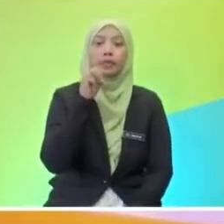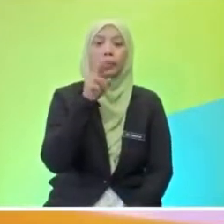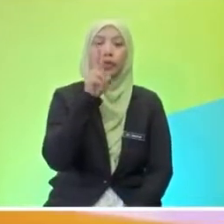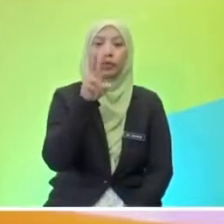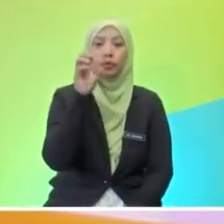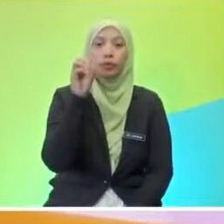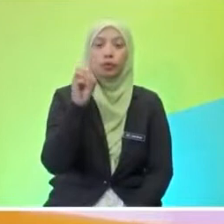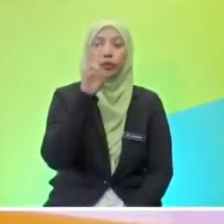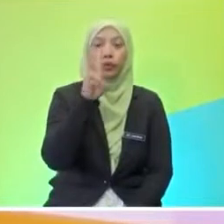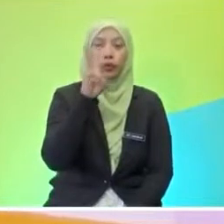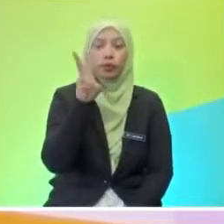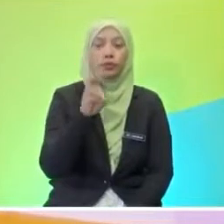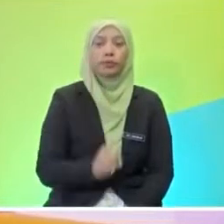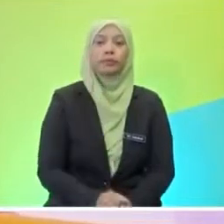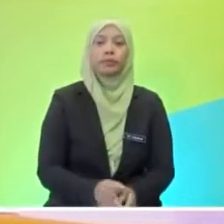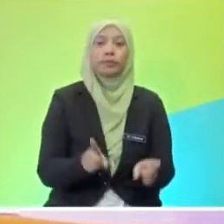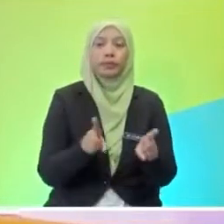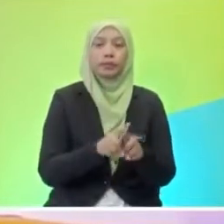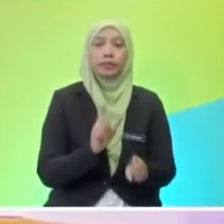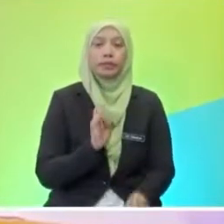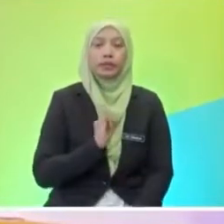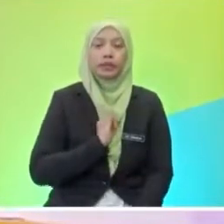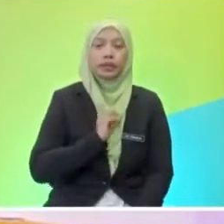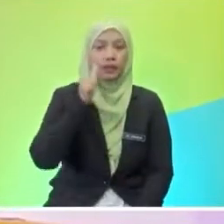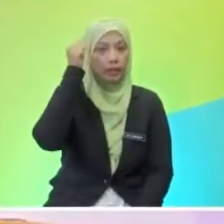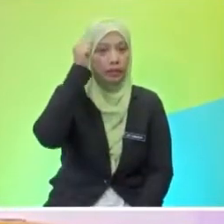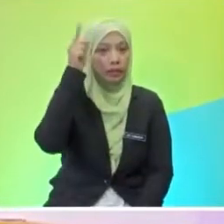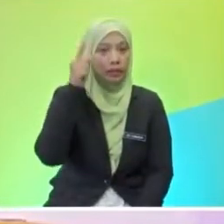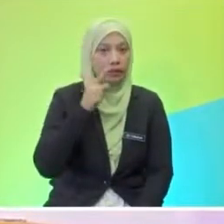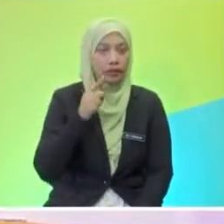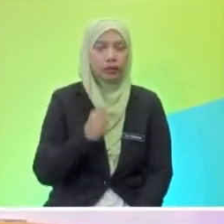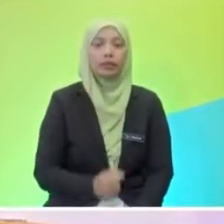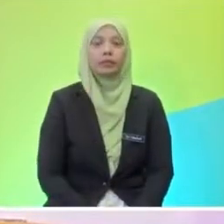dengan saya Azhar Hilmi dan Yang pastinya anda sedang menonton